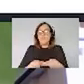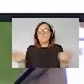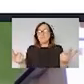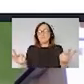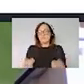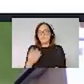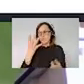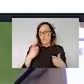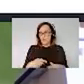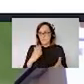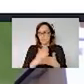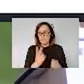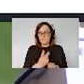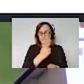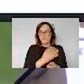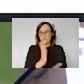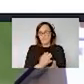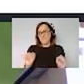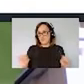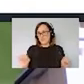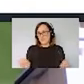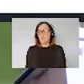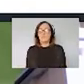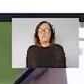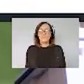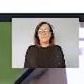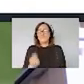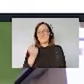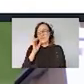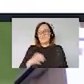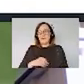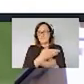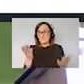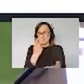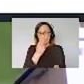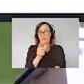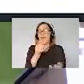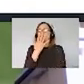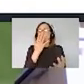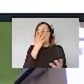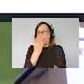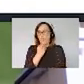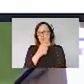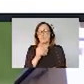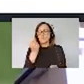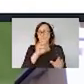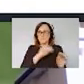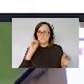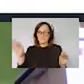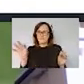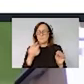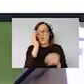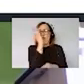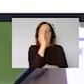osoby zadziałały i już Państwo też za chwilkę zobaczą, jak to wygląda. Ja tylko się przerzucę tutaj między